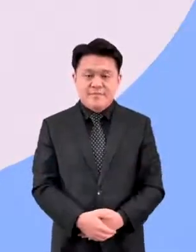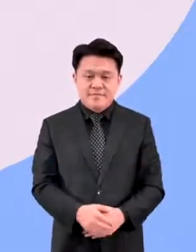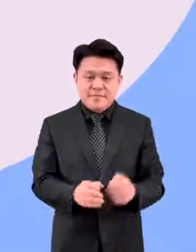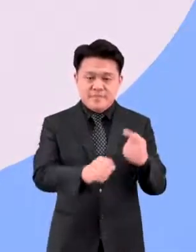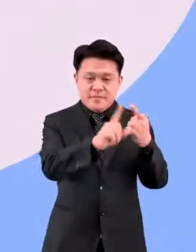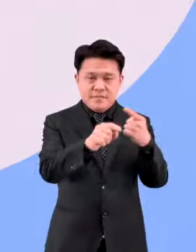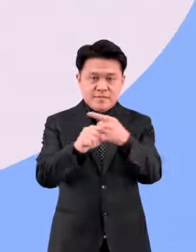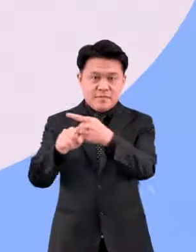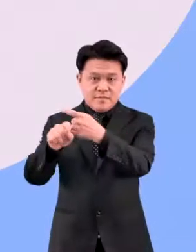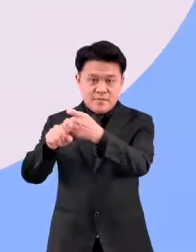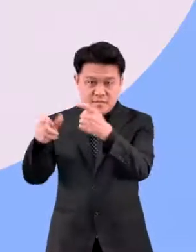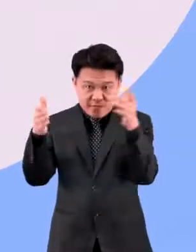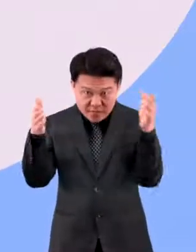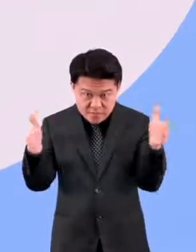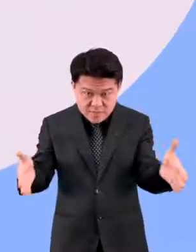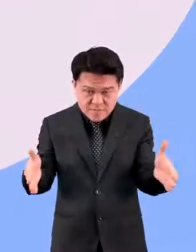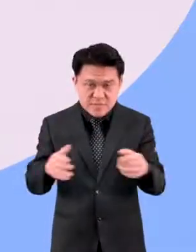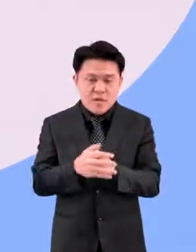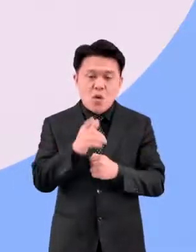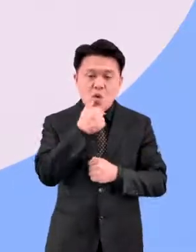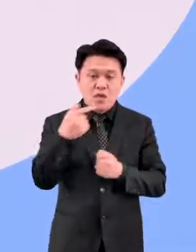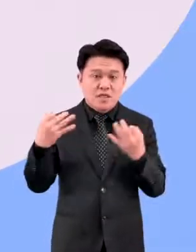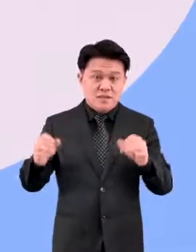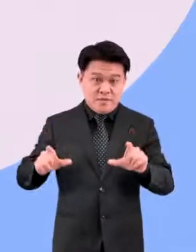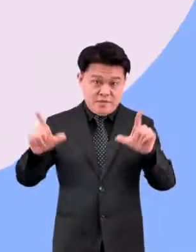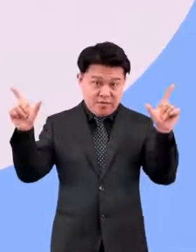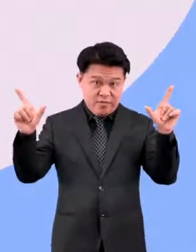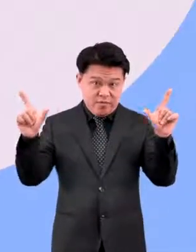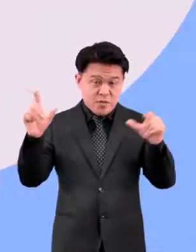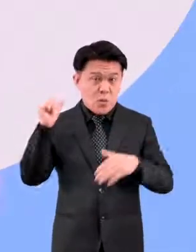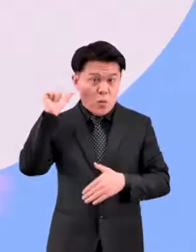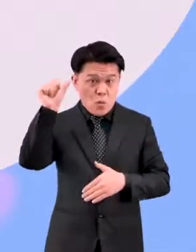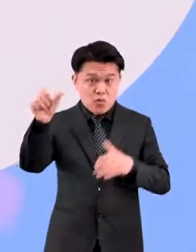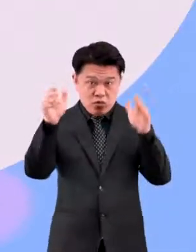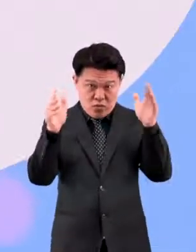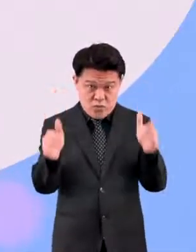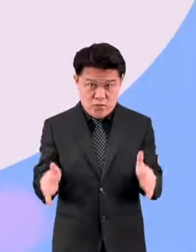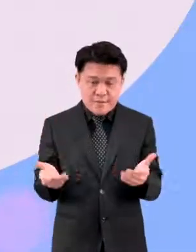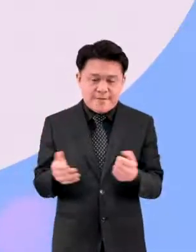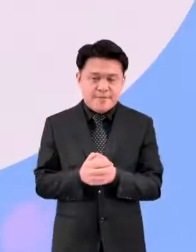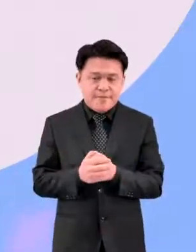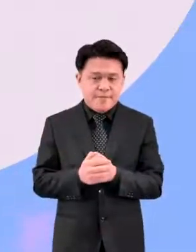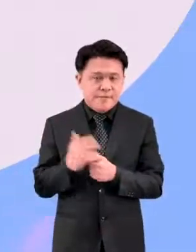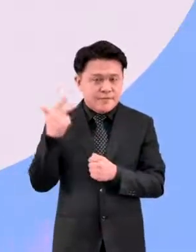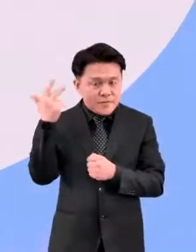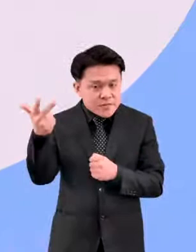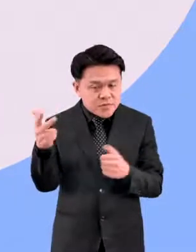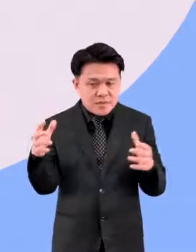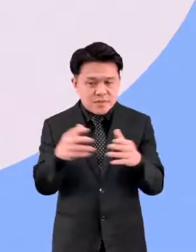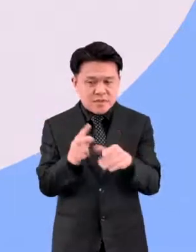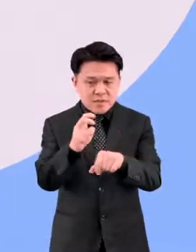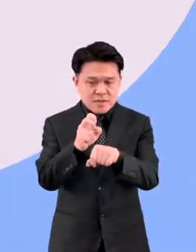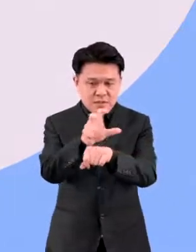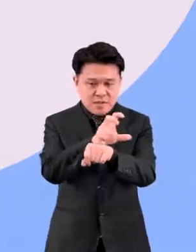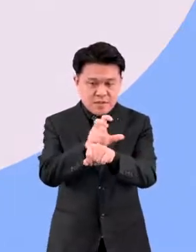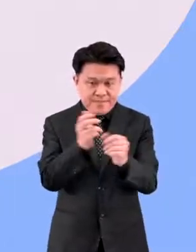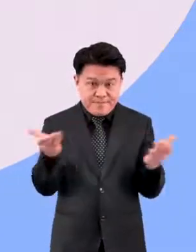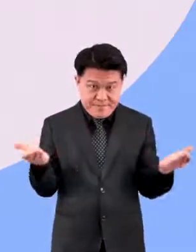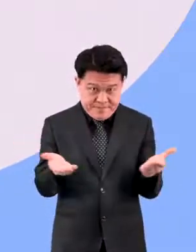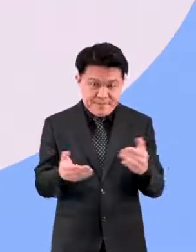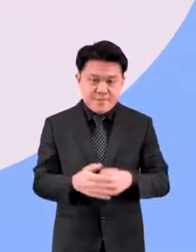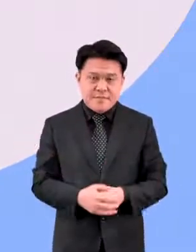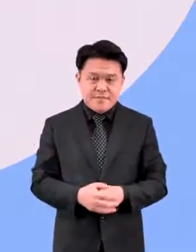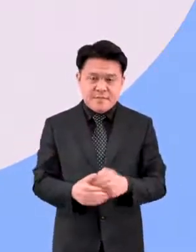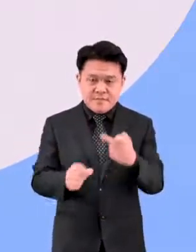됩니다. 1월부터 11월까지는 월요일부터 금요일까지 5일 동안 일주일에